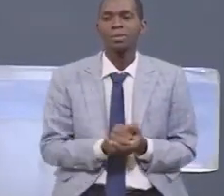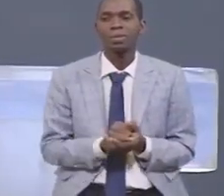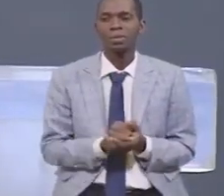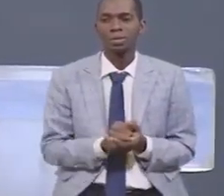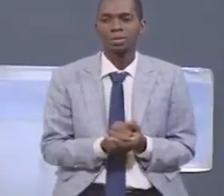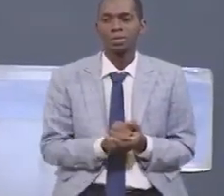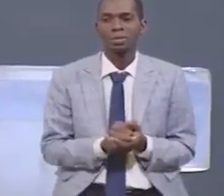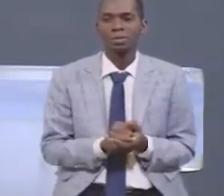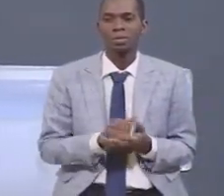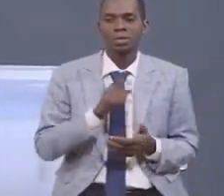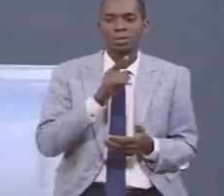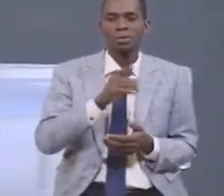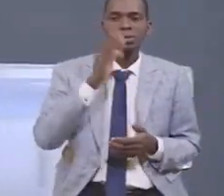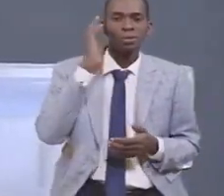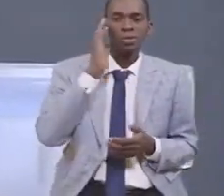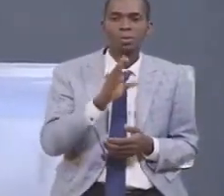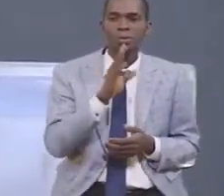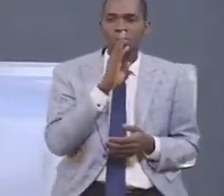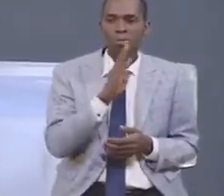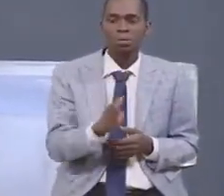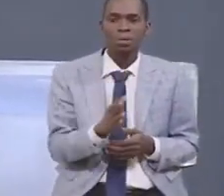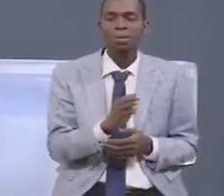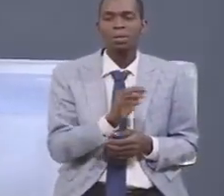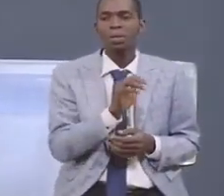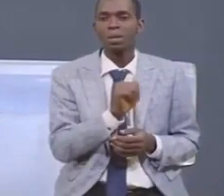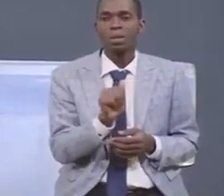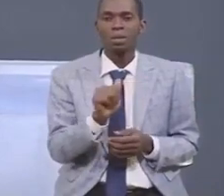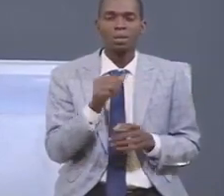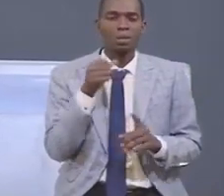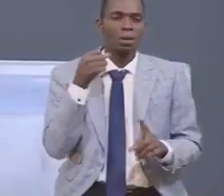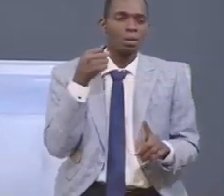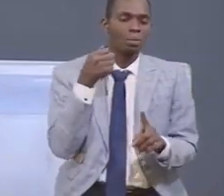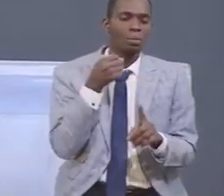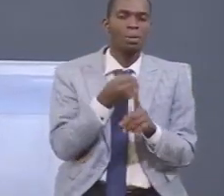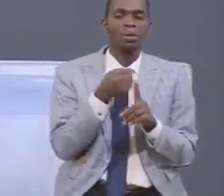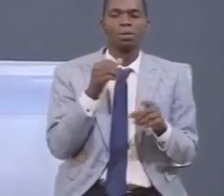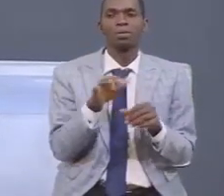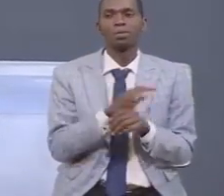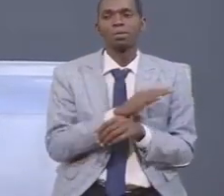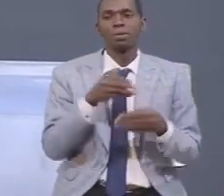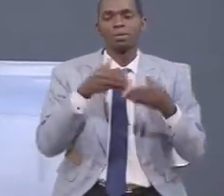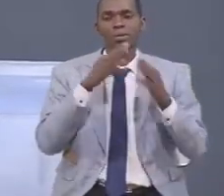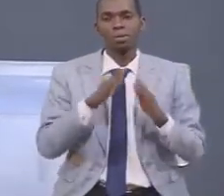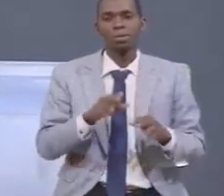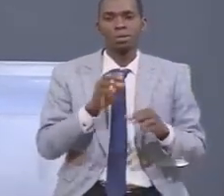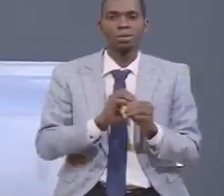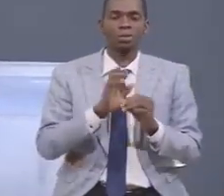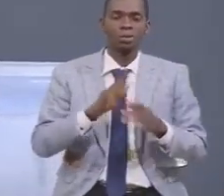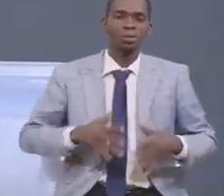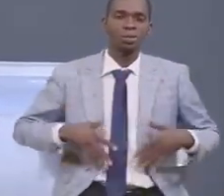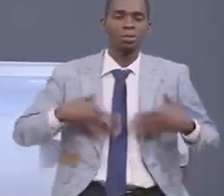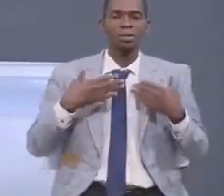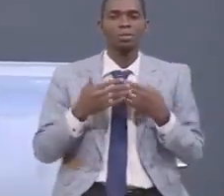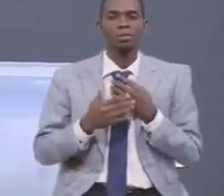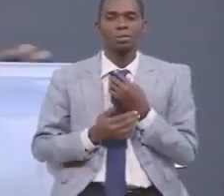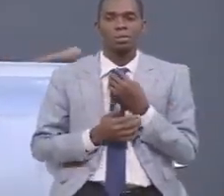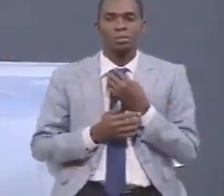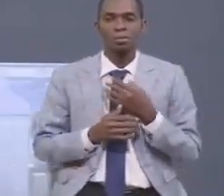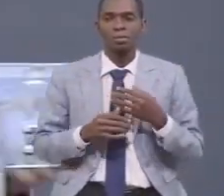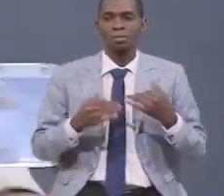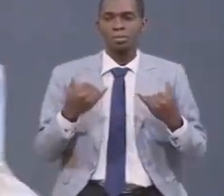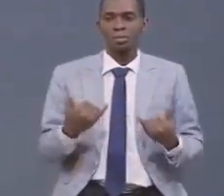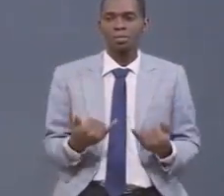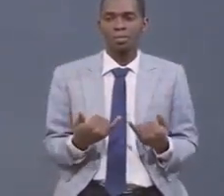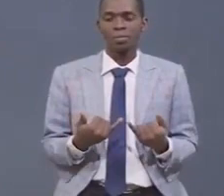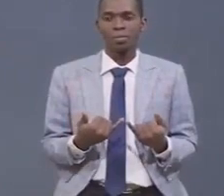Tadwara. You'll be an impactful leader in your life. Meeru mee jeevitolo pratibhavantamaina nayakulavutaru. This